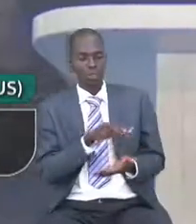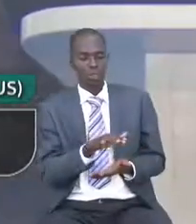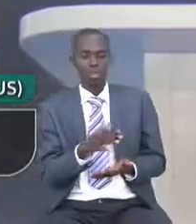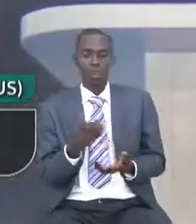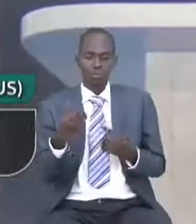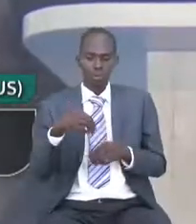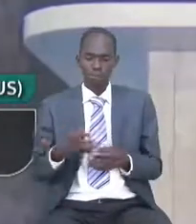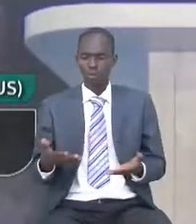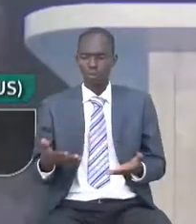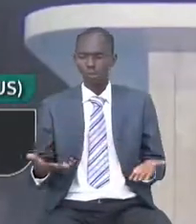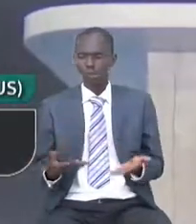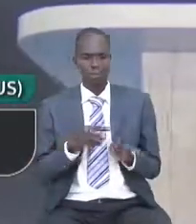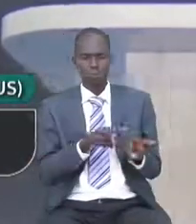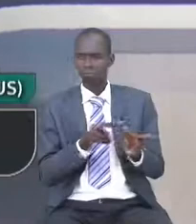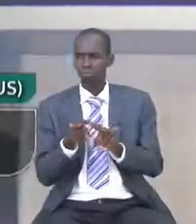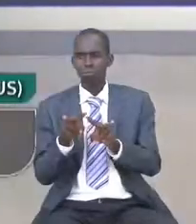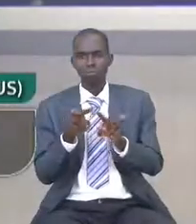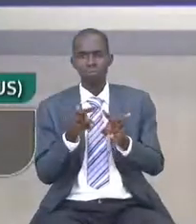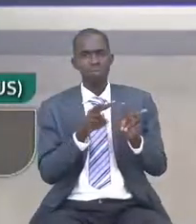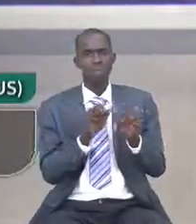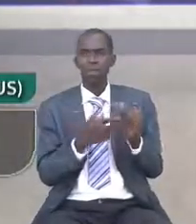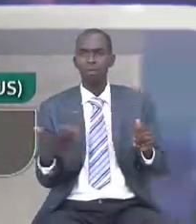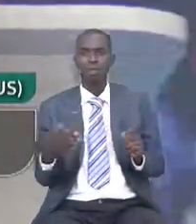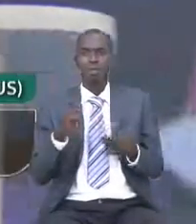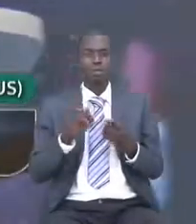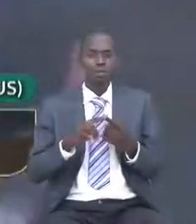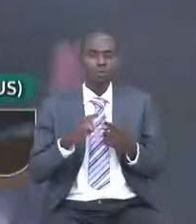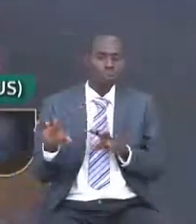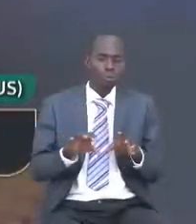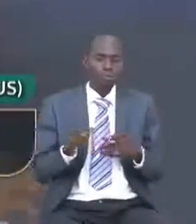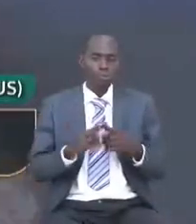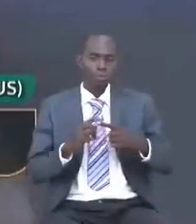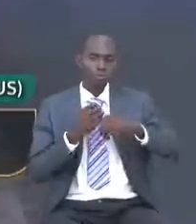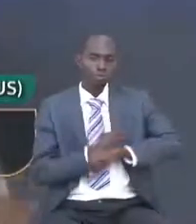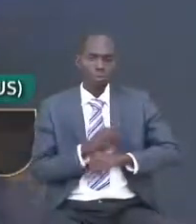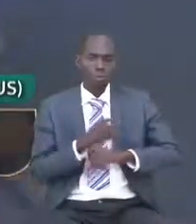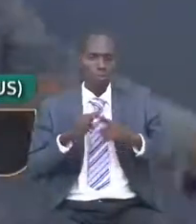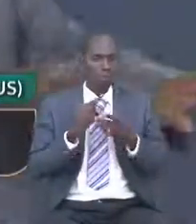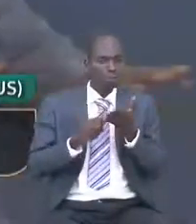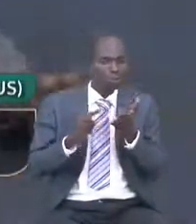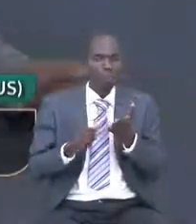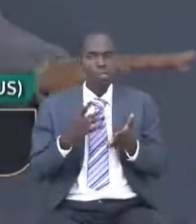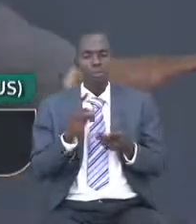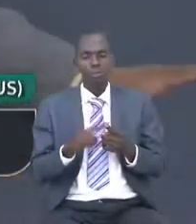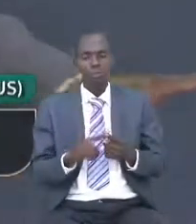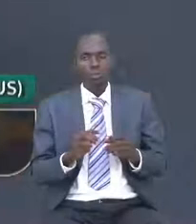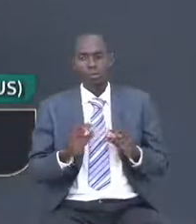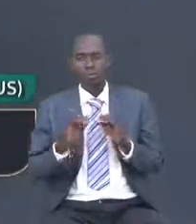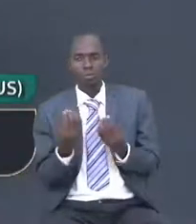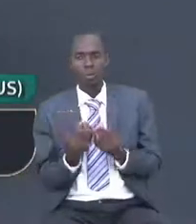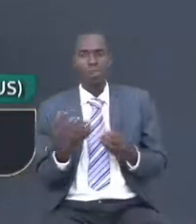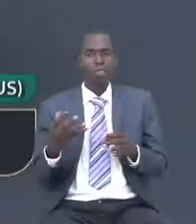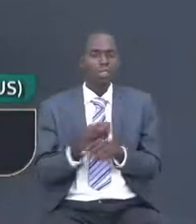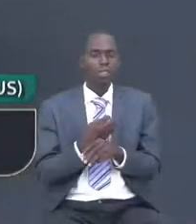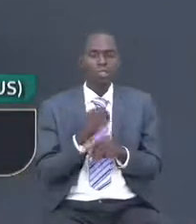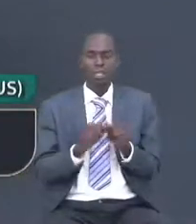là-bas, quand tu commences là-bas, tu viens là-bas, tu regardes tout ce qui se trouve, ce que tu dois faire, ce que tu dois